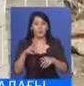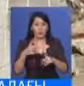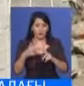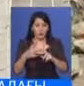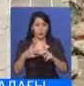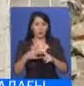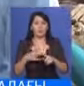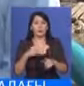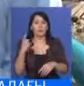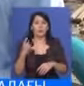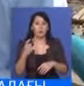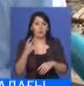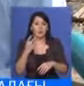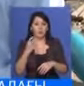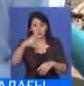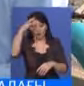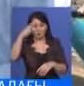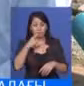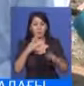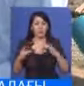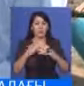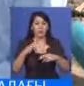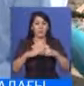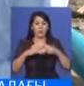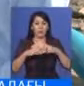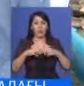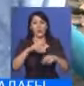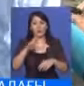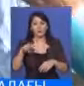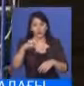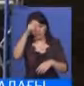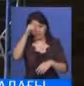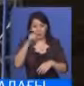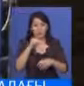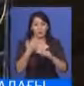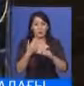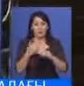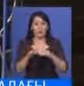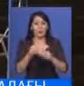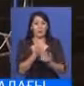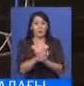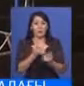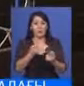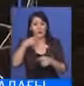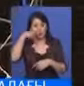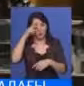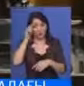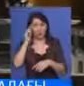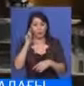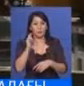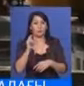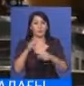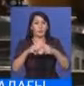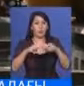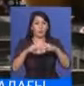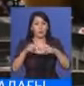театрының құрылыс алаңында да болды. Мұндағы жұмыстар 99 айында аяқталмақ. Тың мәдениет ошағындағы көрермен залын салуға Украина мемлекетінен арнай